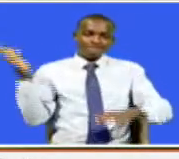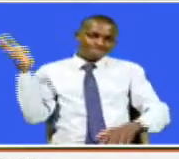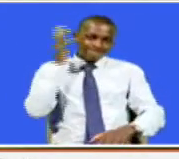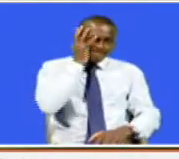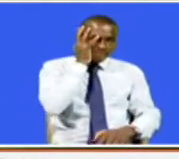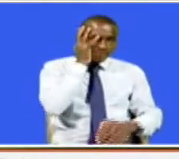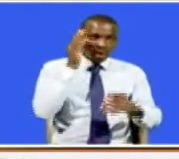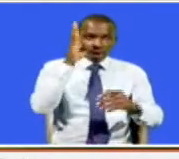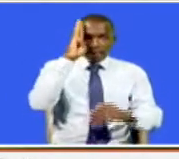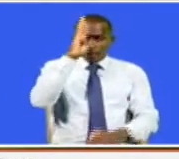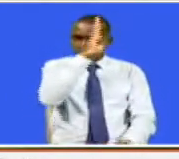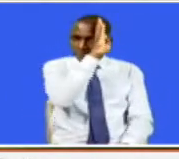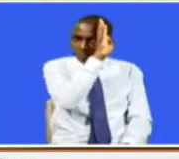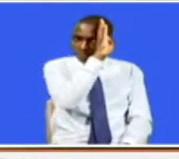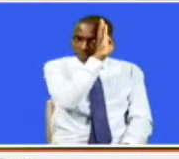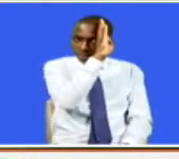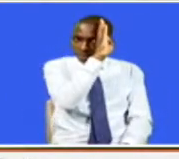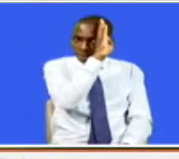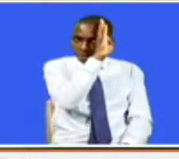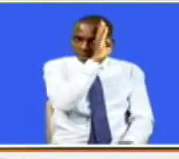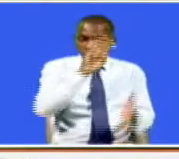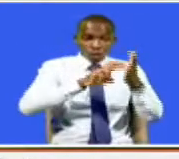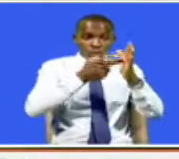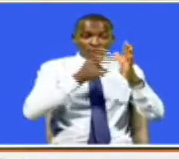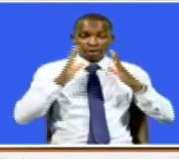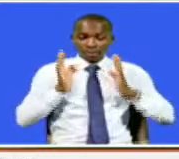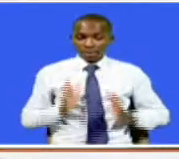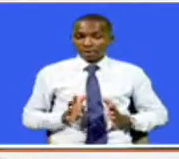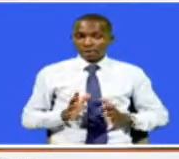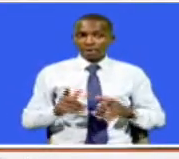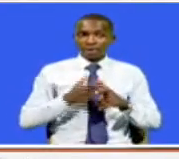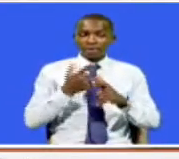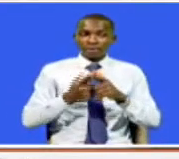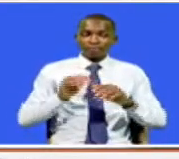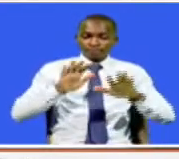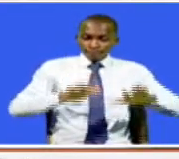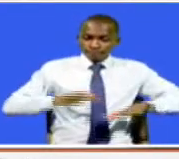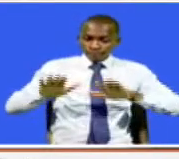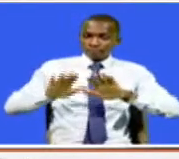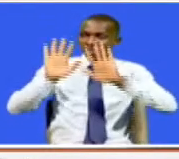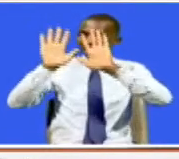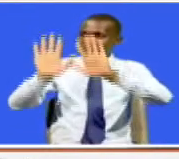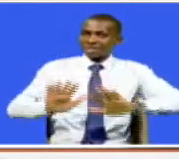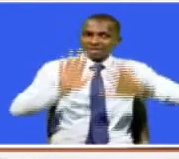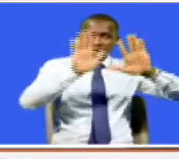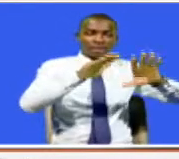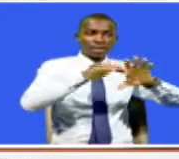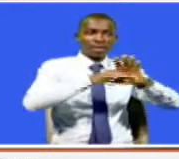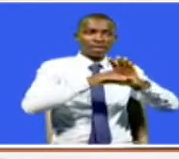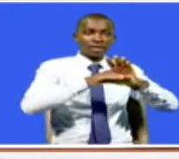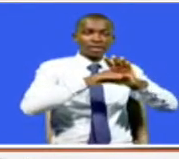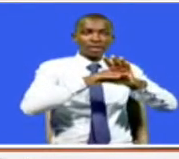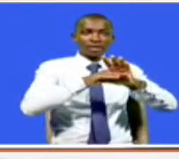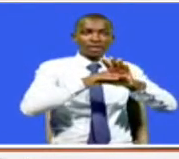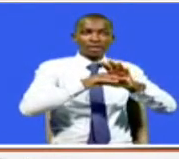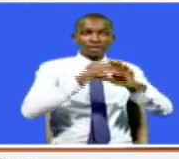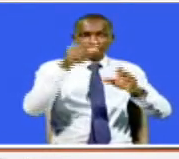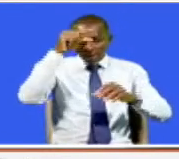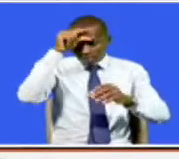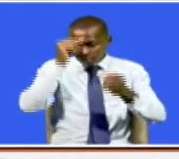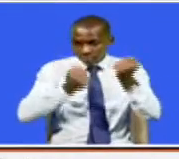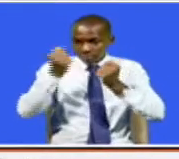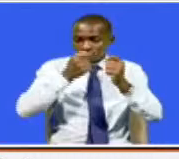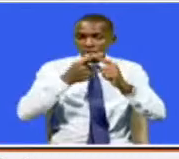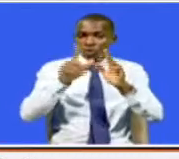mwanakandarasi mjini Bungoma, na pia wakati wa kampeni alituhumiwa kuweka vibandiko vya kampeni zake kwenye magari ya serikali kinyume